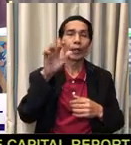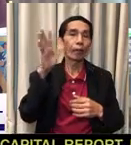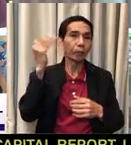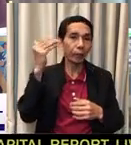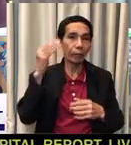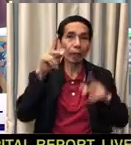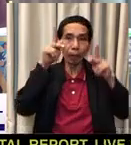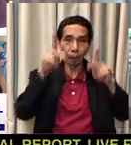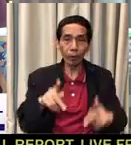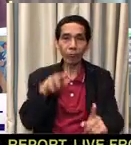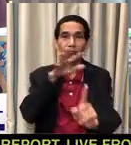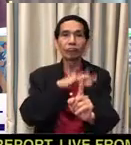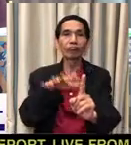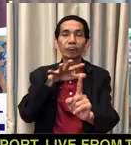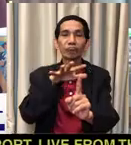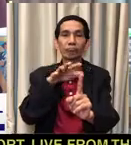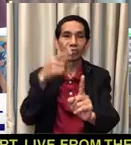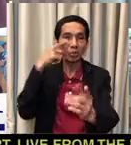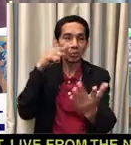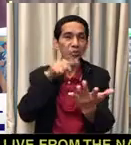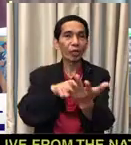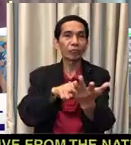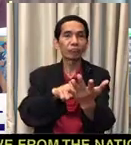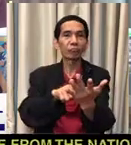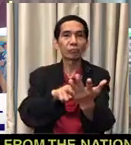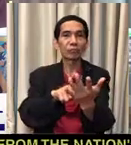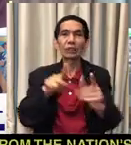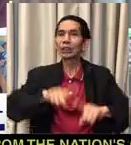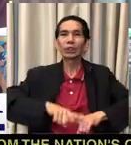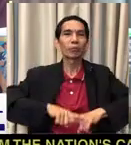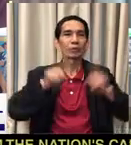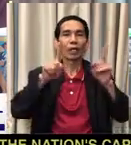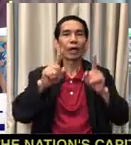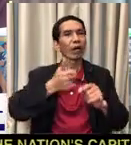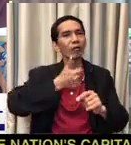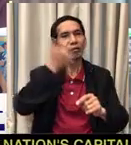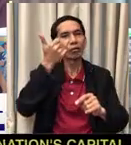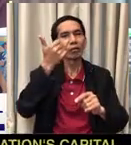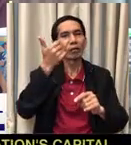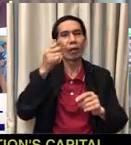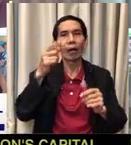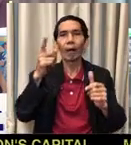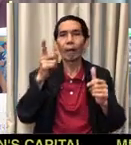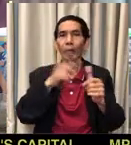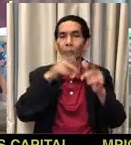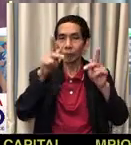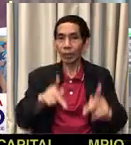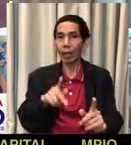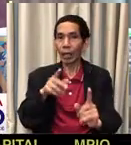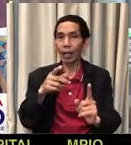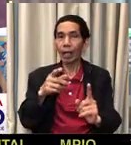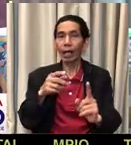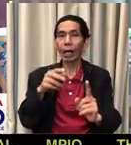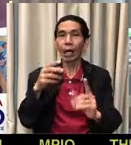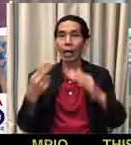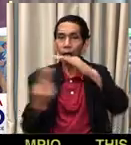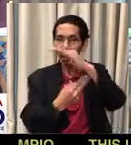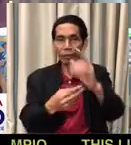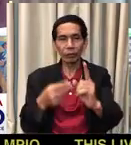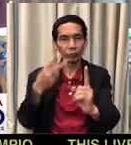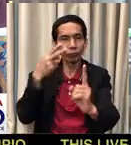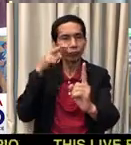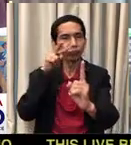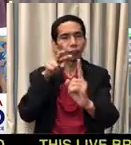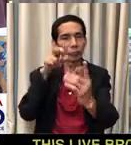115 na persons under monitoring. Ikakaiba po to dun sa persons under investigation. Ano